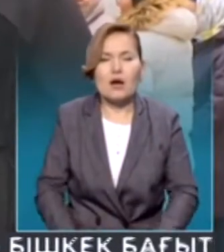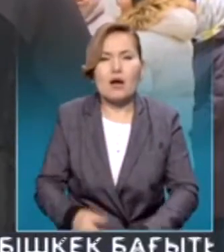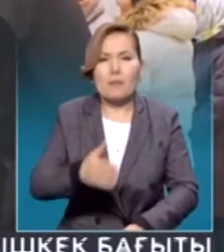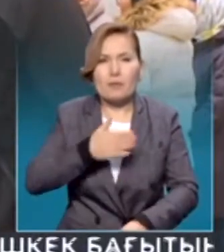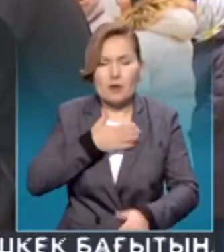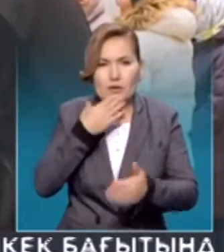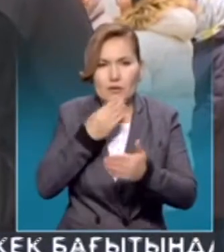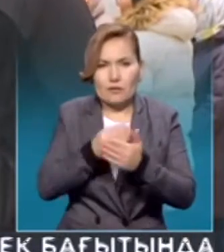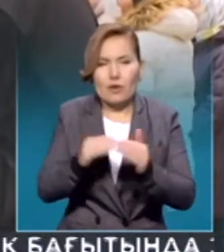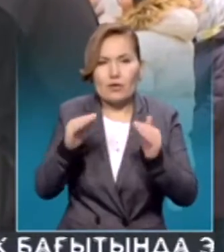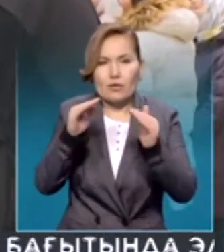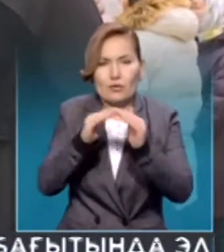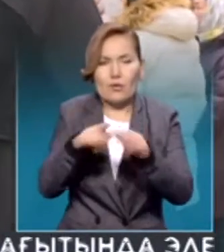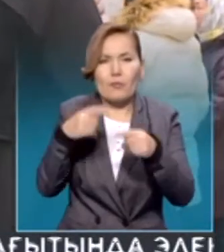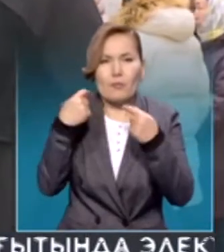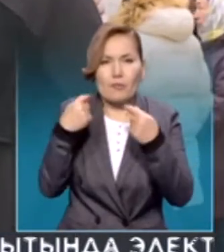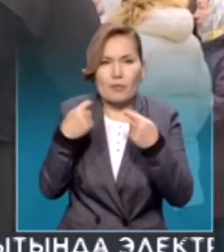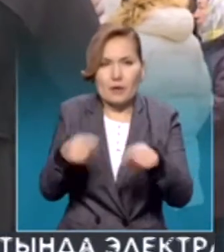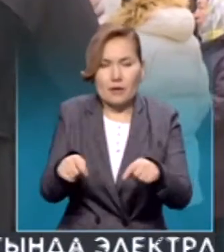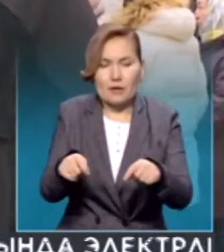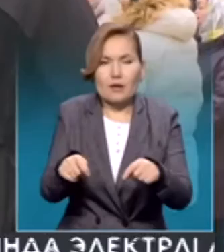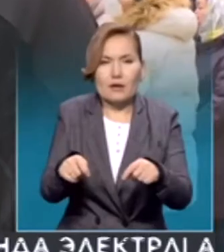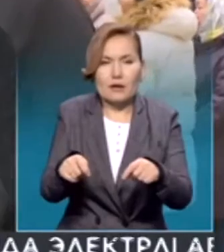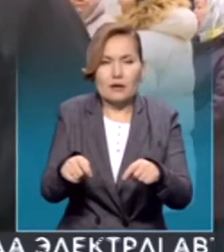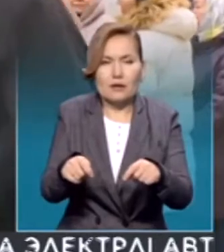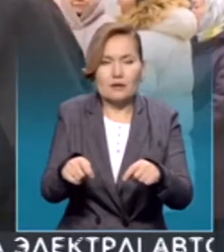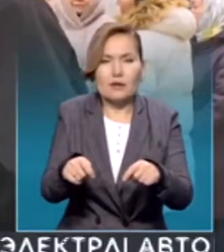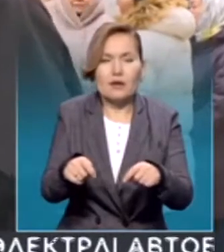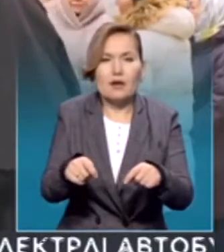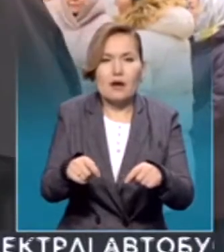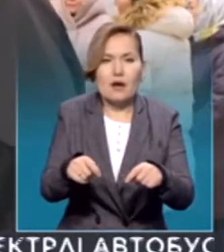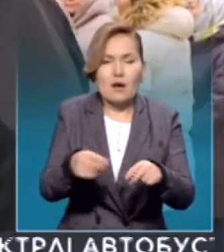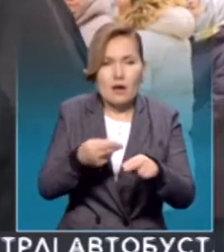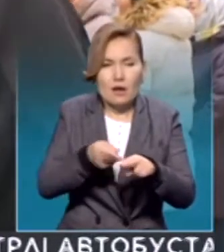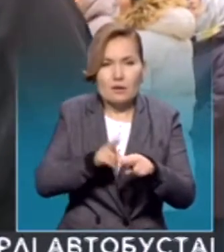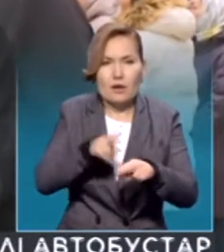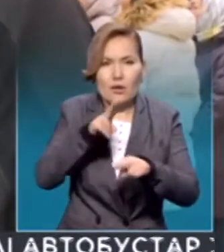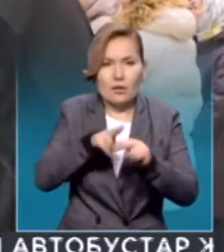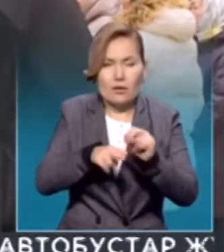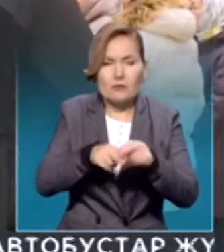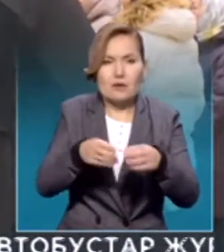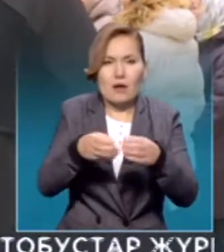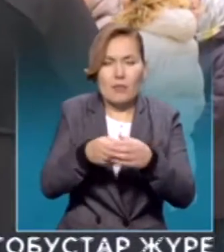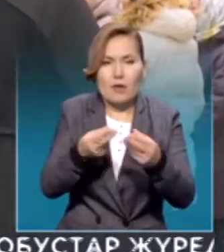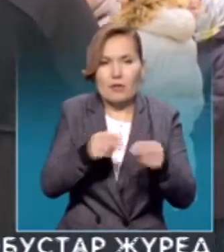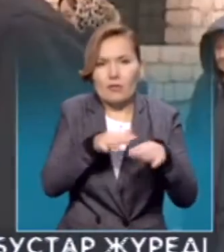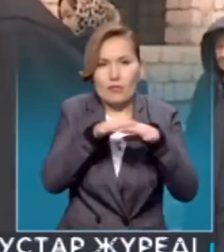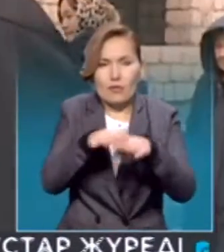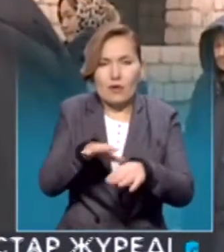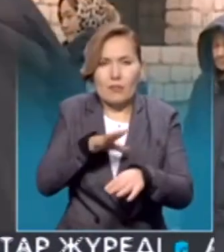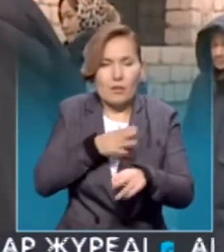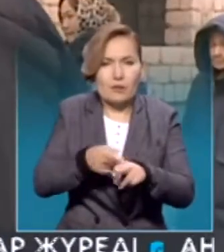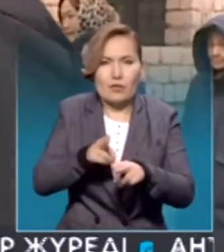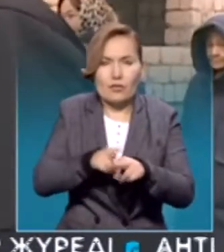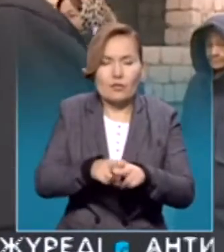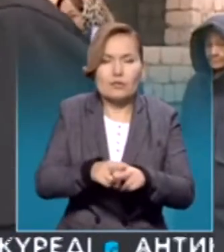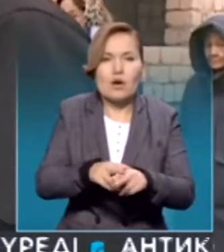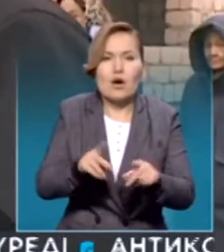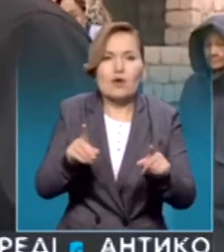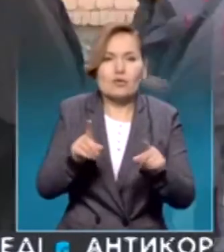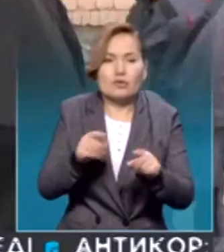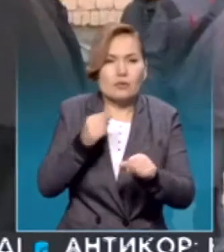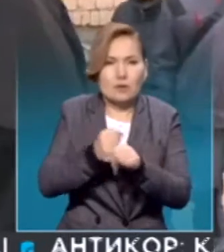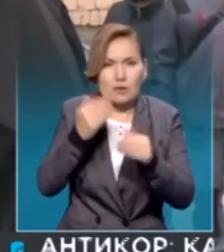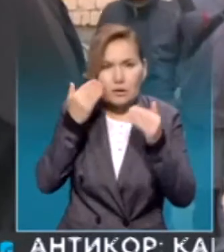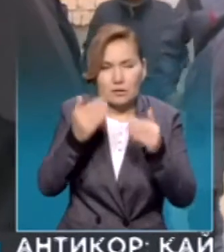салдым. Энди бир жаксы болуп, жаксы көтөрүлүп келатырбыз негизинде. Мен арт жагынан болсо сот дейт. Карайган адам ушул жерден үй алып